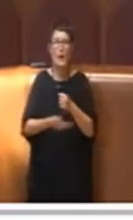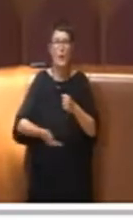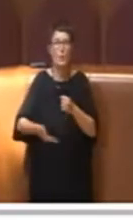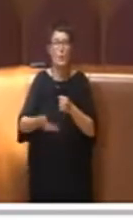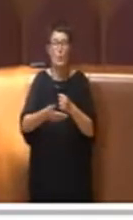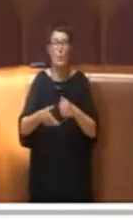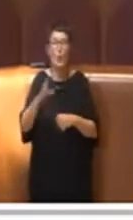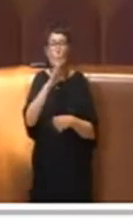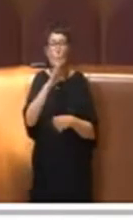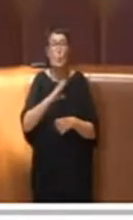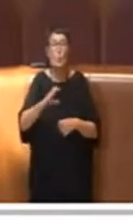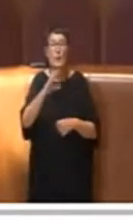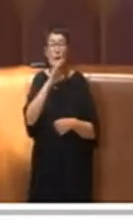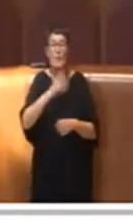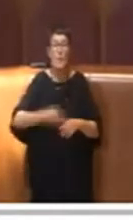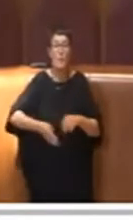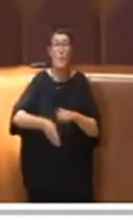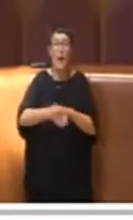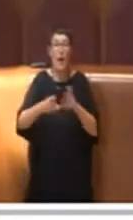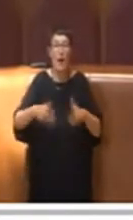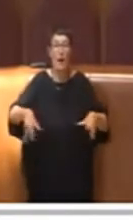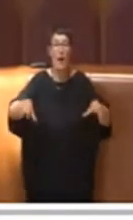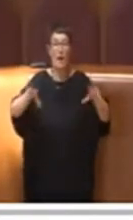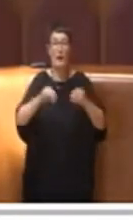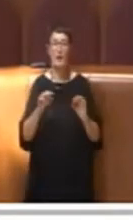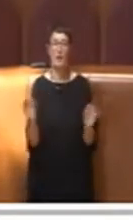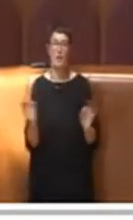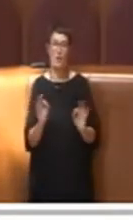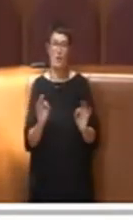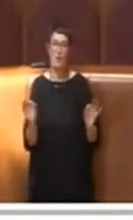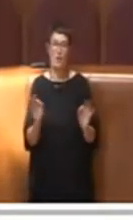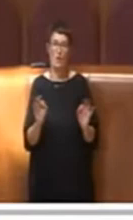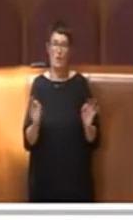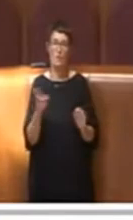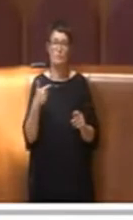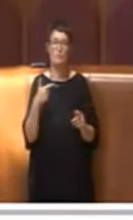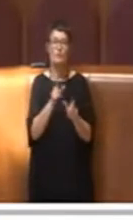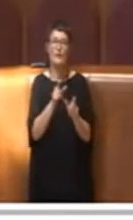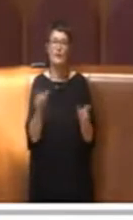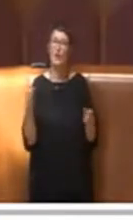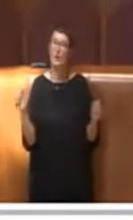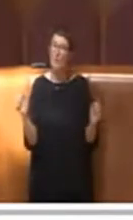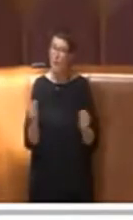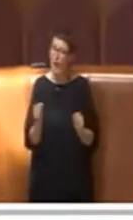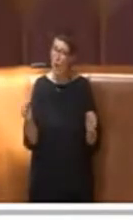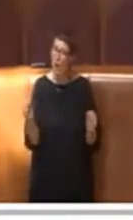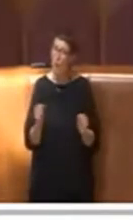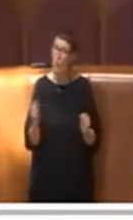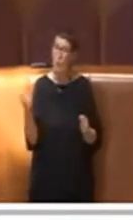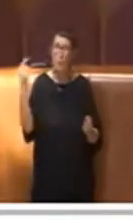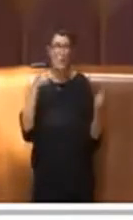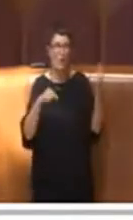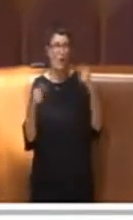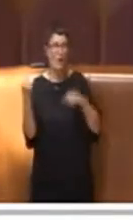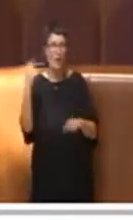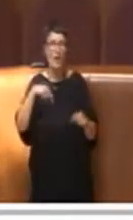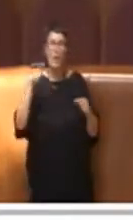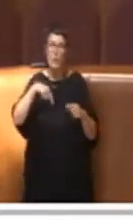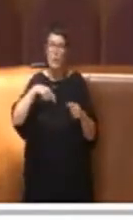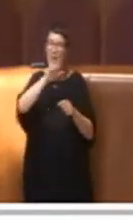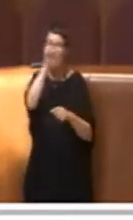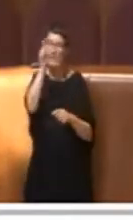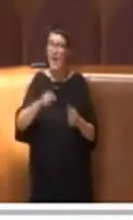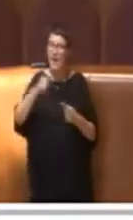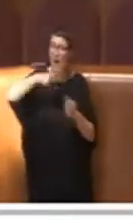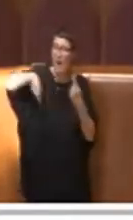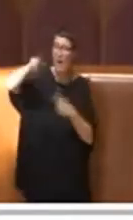ancora a ripartire, un po' per motivi di paura delle persone ancora a muoversi anche all'interno dell'Italia, non dico